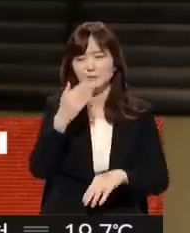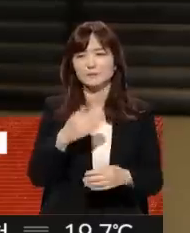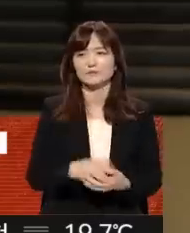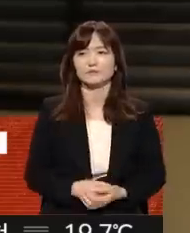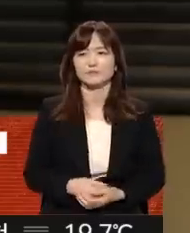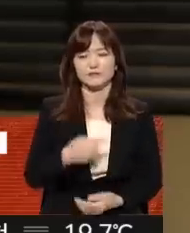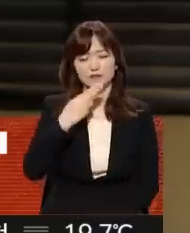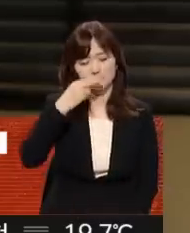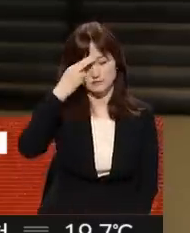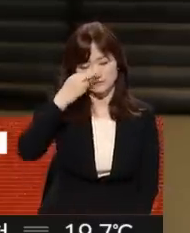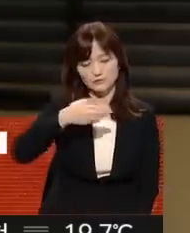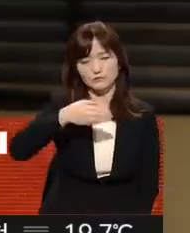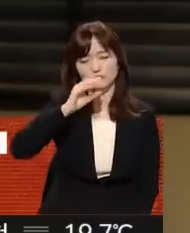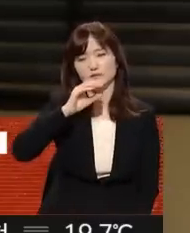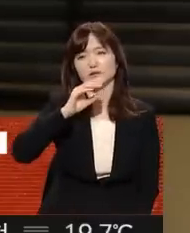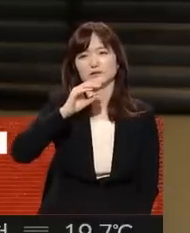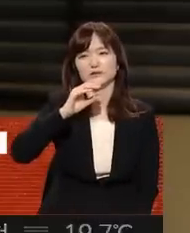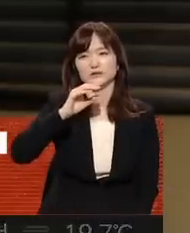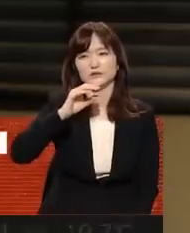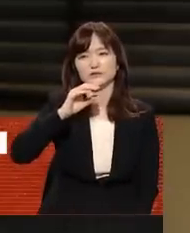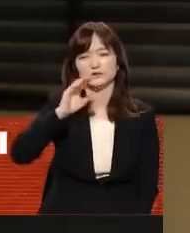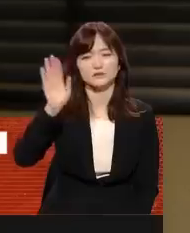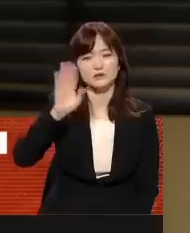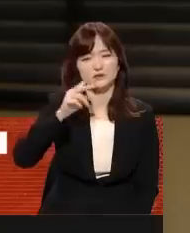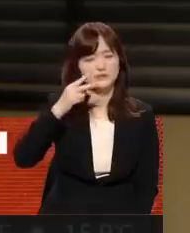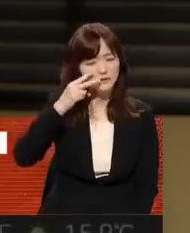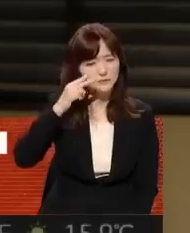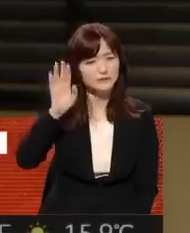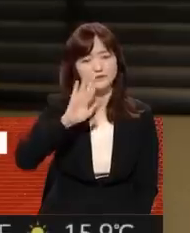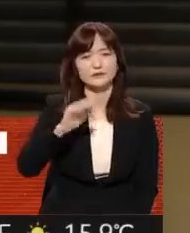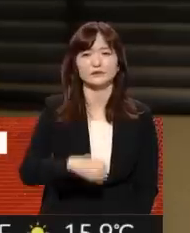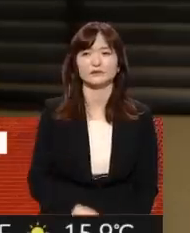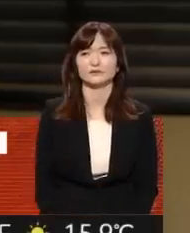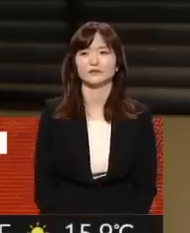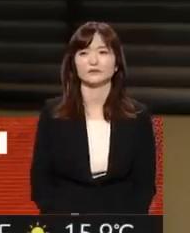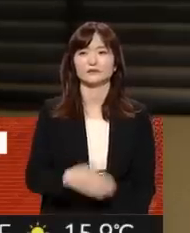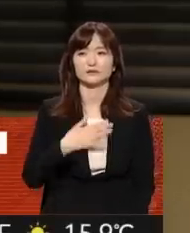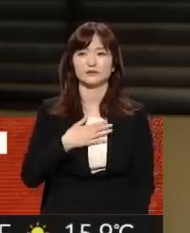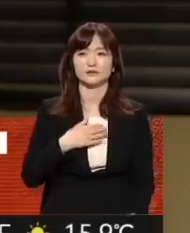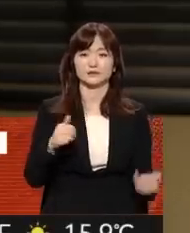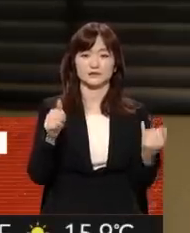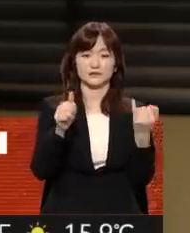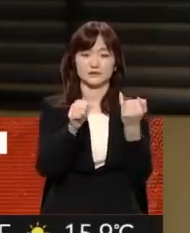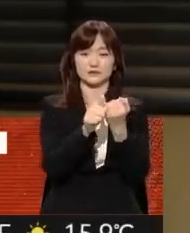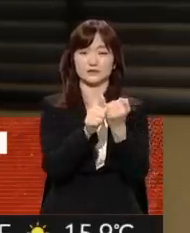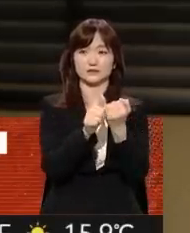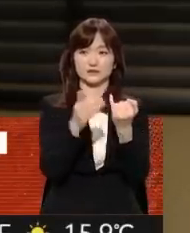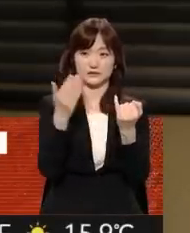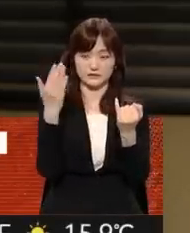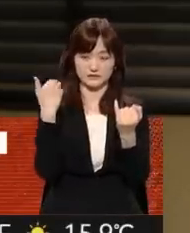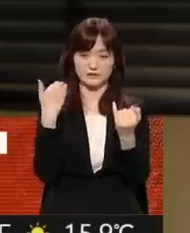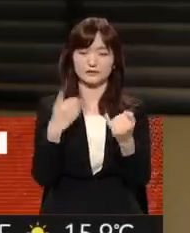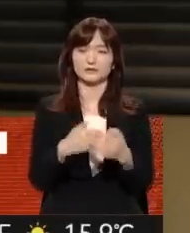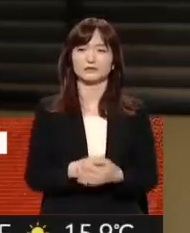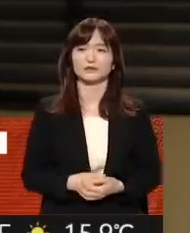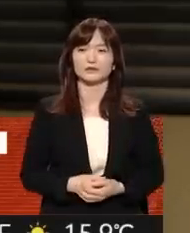술 담배를 하지 않는다. 뭐 이거 제 얘기를 좀 하기도 그런데 저 역시 이제 좀 결혼하기 전에 술 담배를 좀 많이 하다가